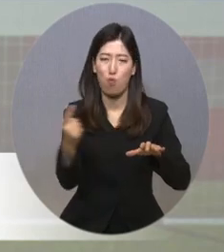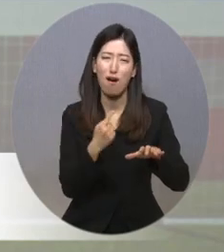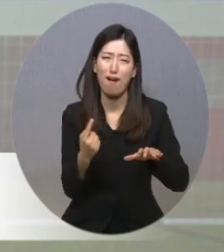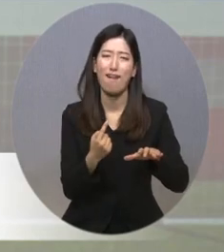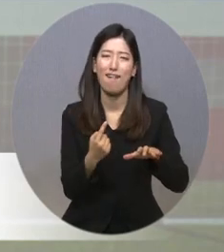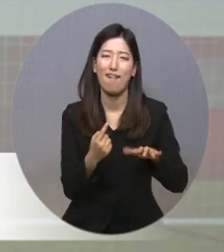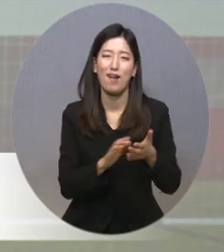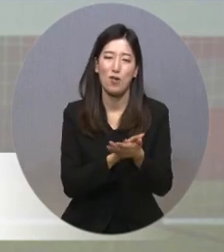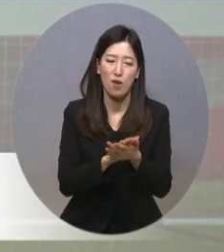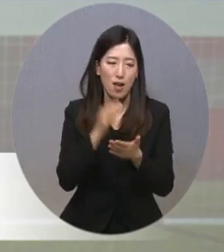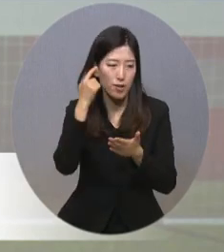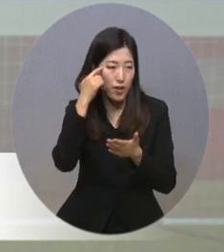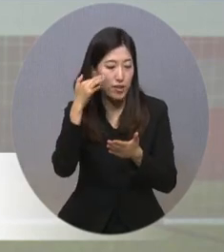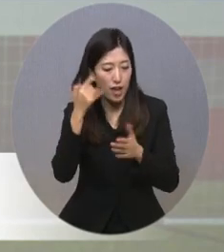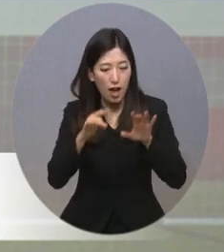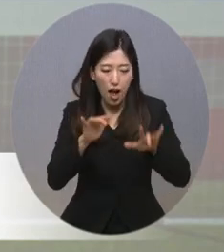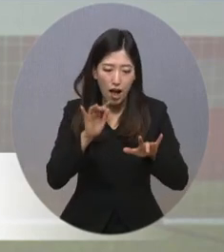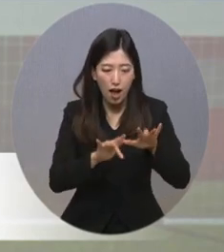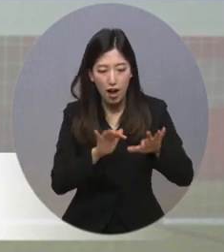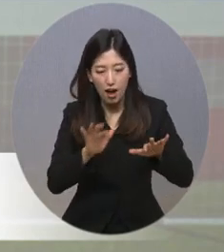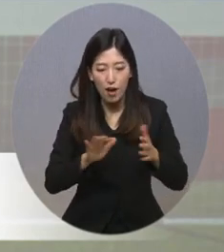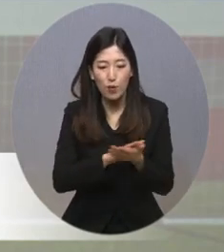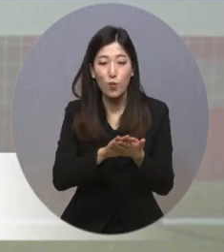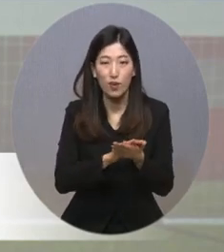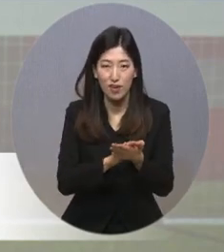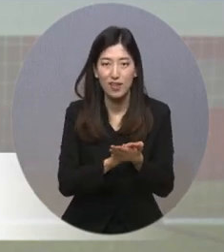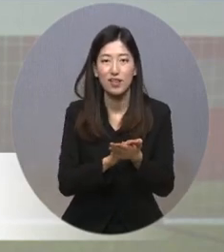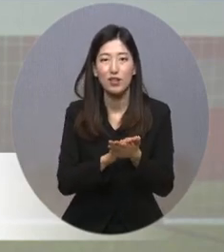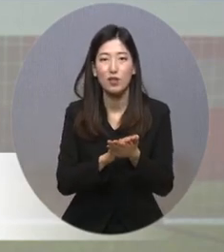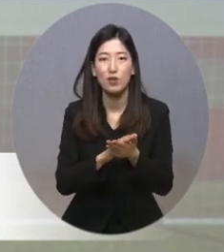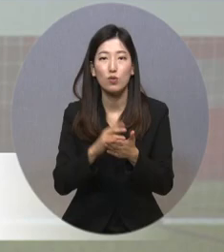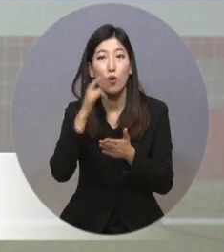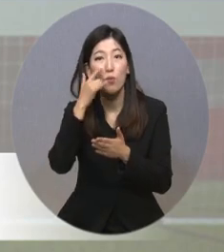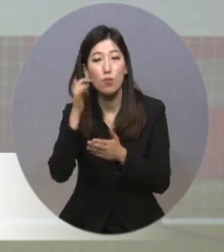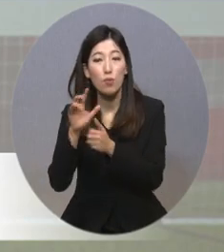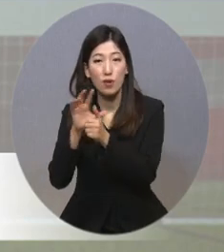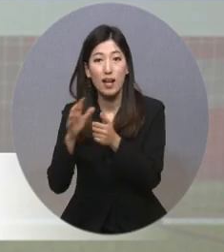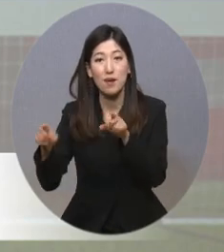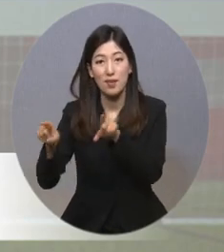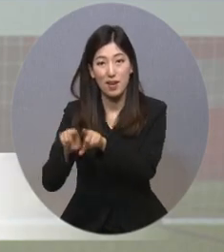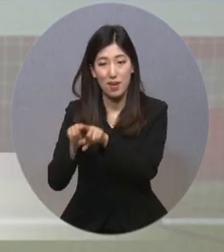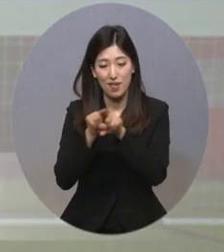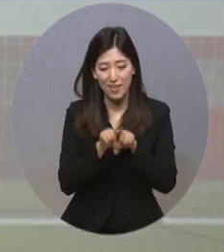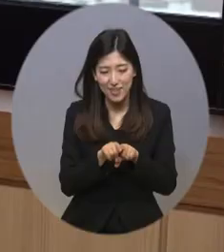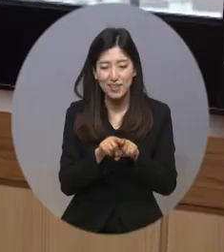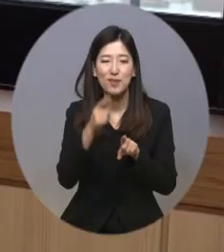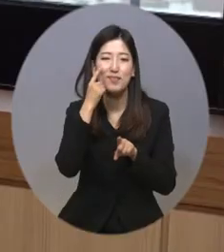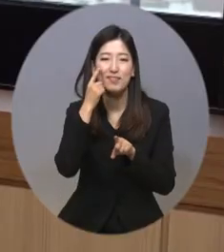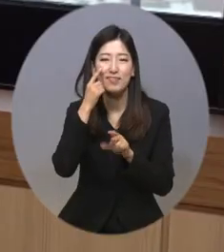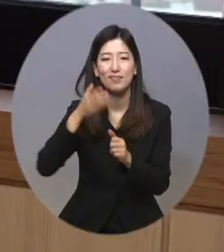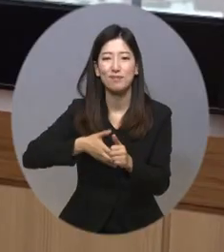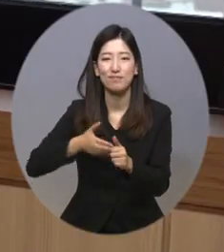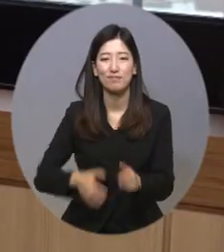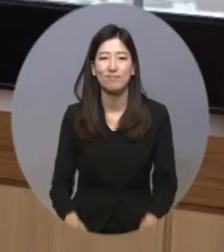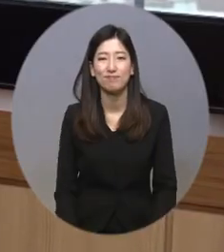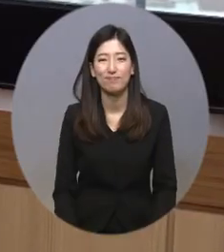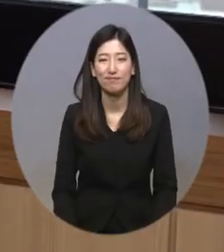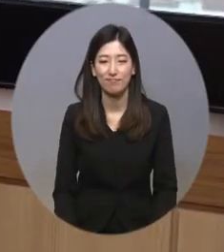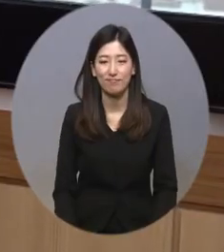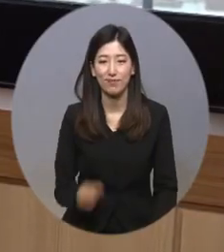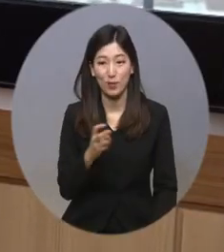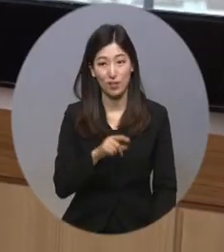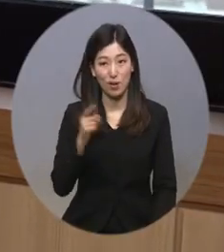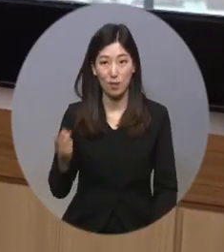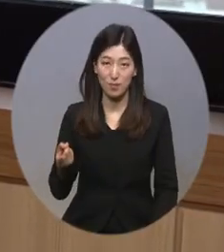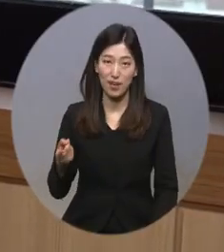많은 발달장애인들과 보호자들이 이용하셨으면 좋겠습니다. 테이블 옆에선